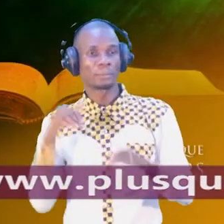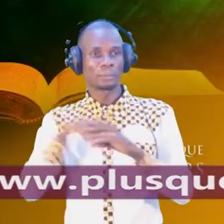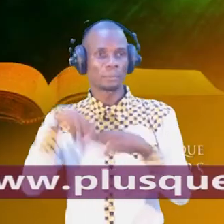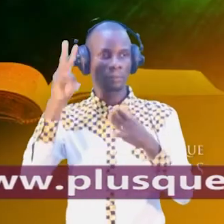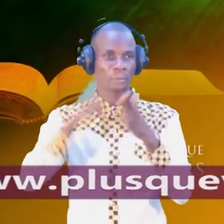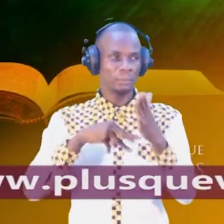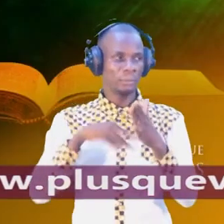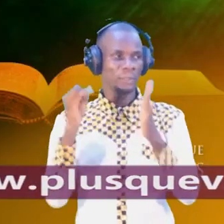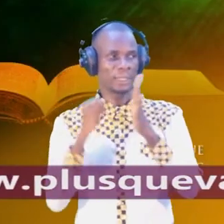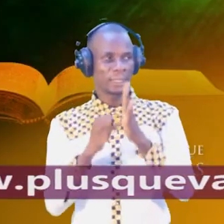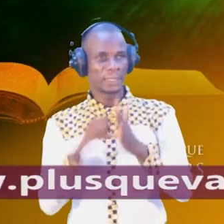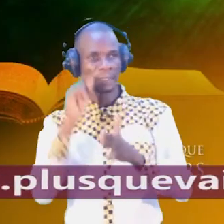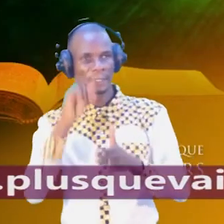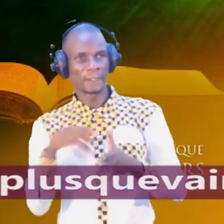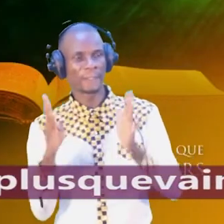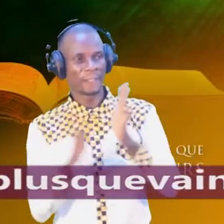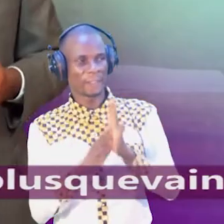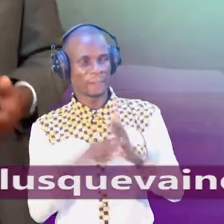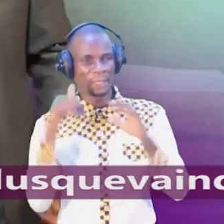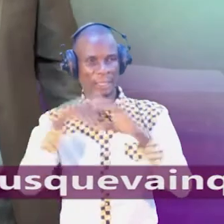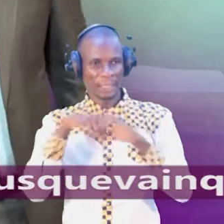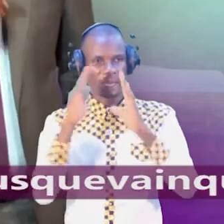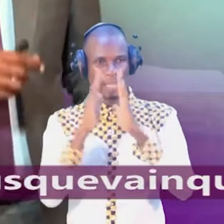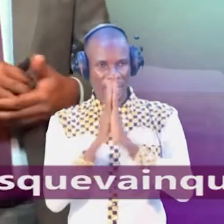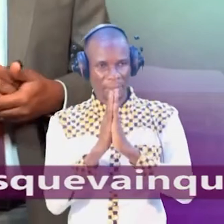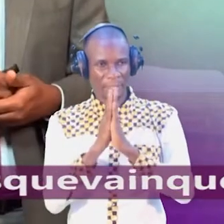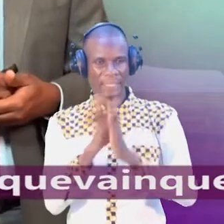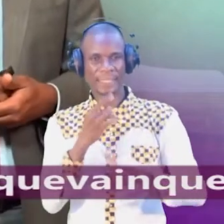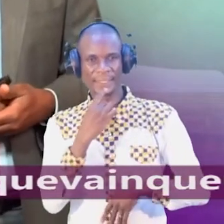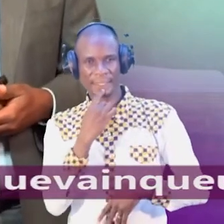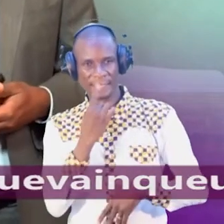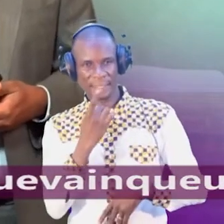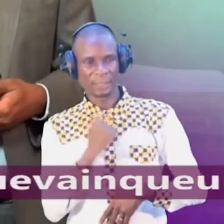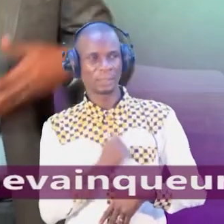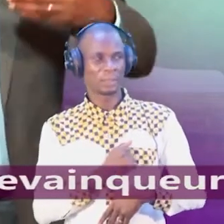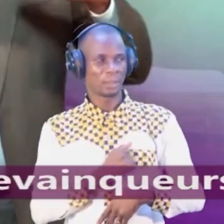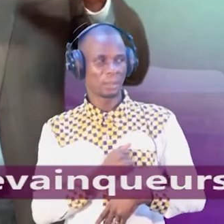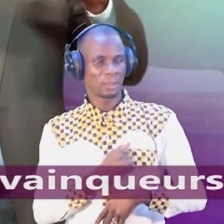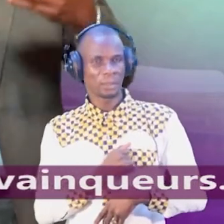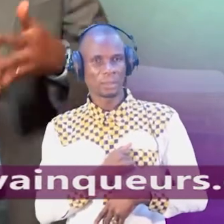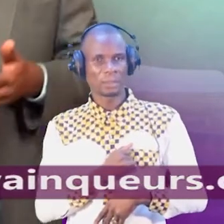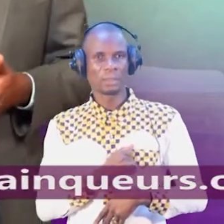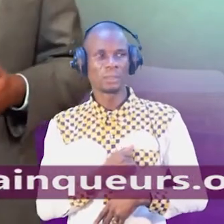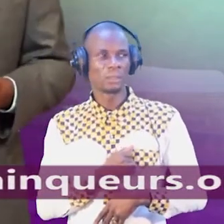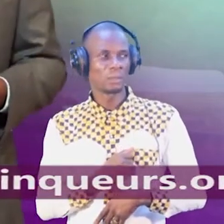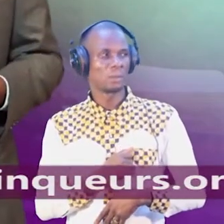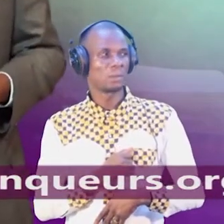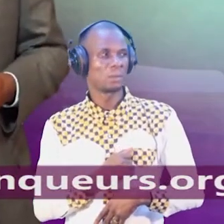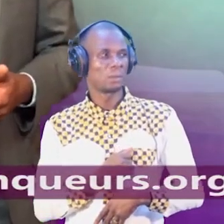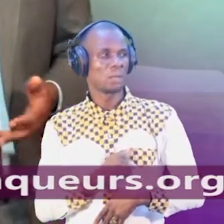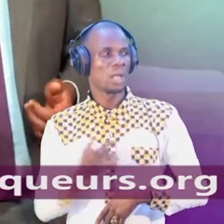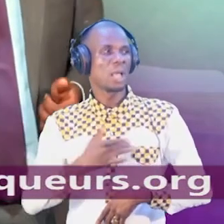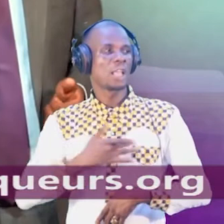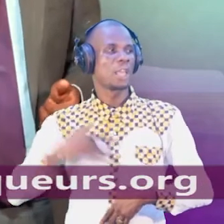kama moko tuku zomi na motoba mpe na matayo kapa motoba eteni aliwa na litera ye ya